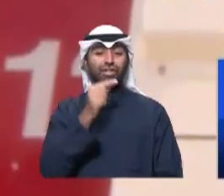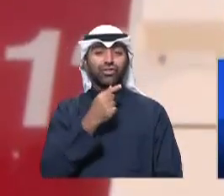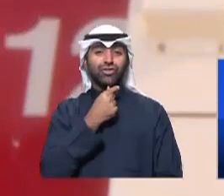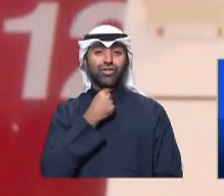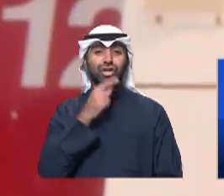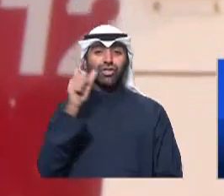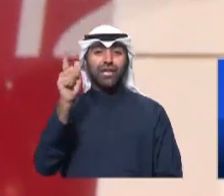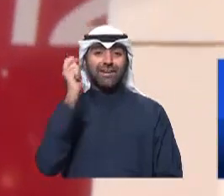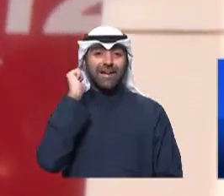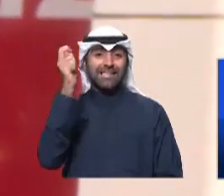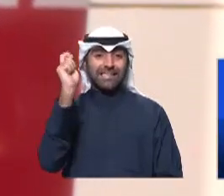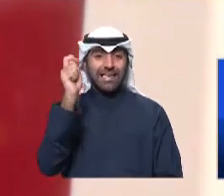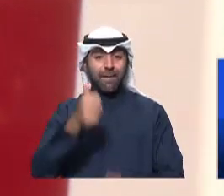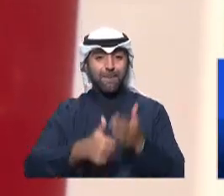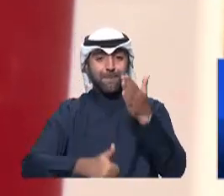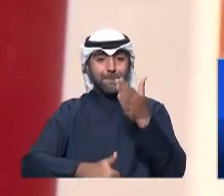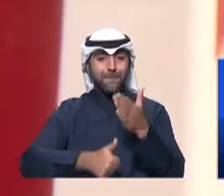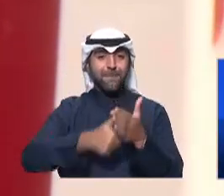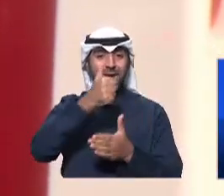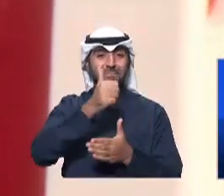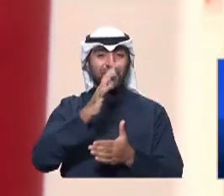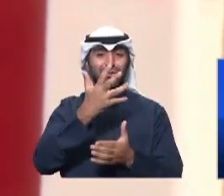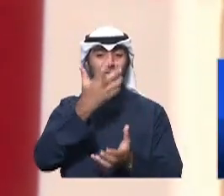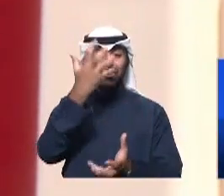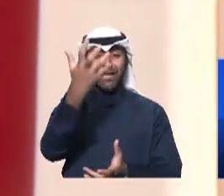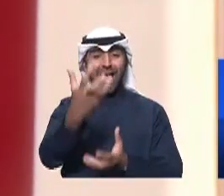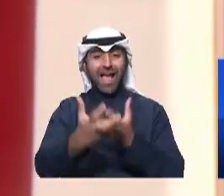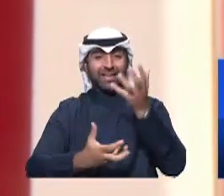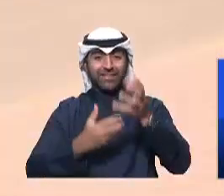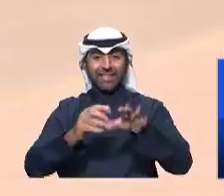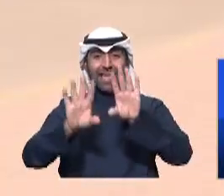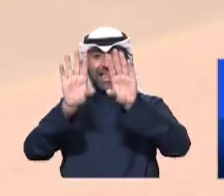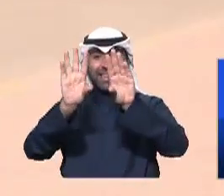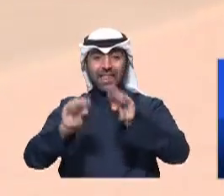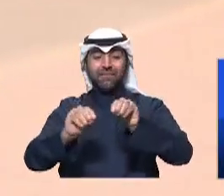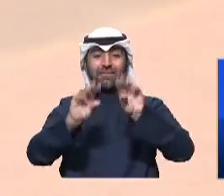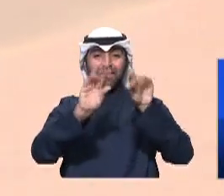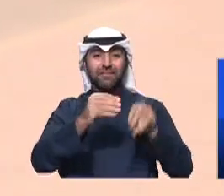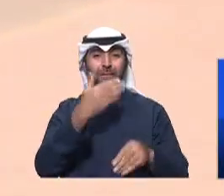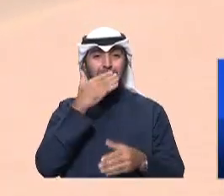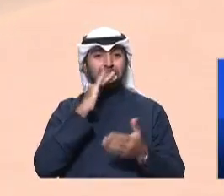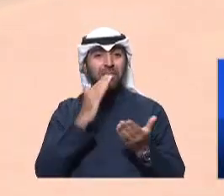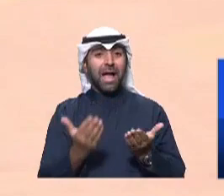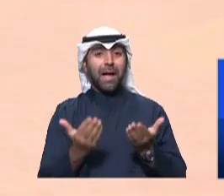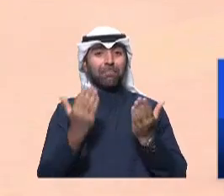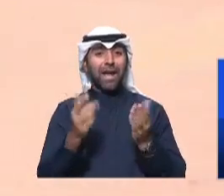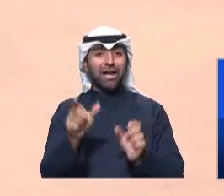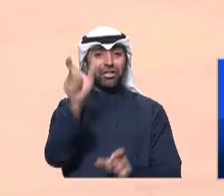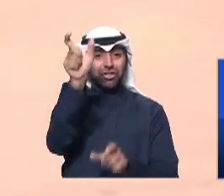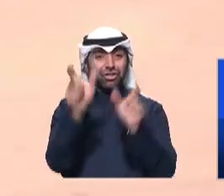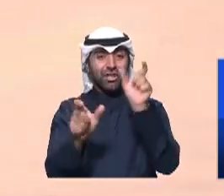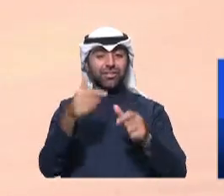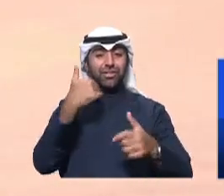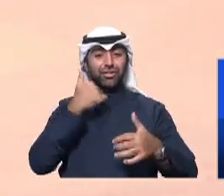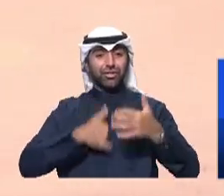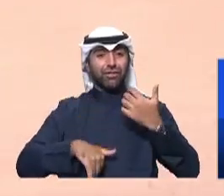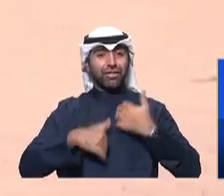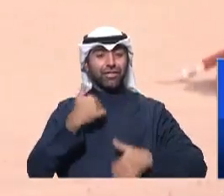بشرية، بينما اقتصرت الأضرار على الأمور المادية فقط، ليؤكد رجال الإطفاء من